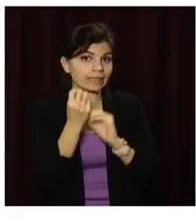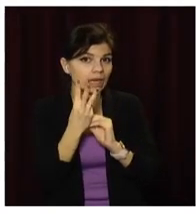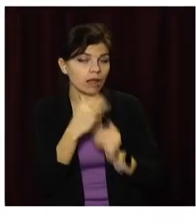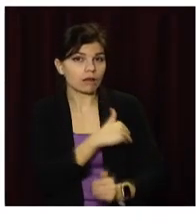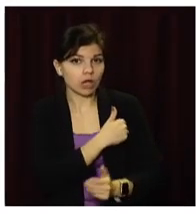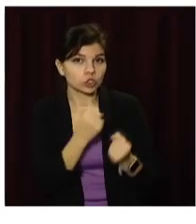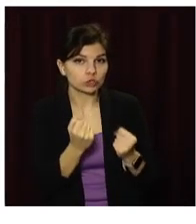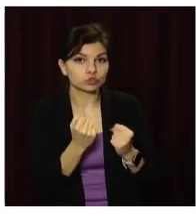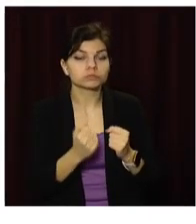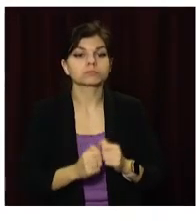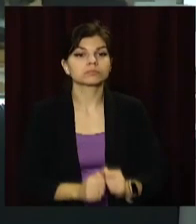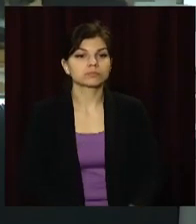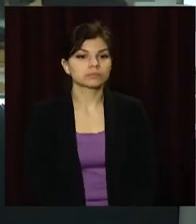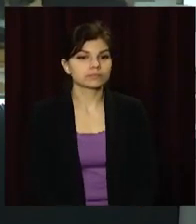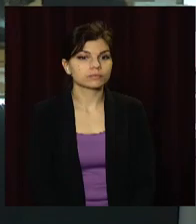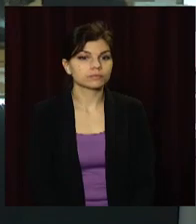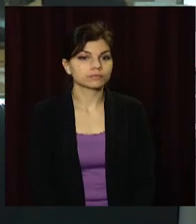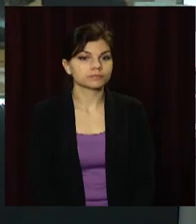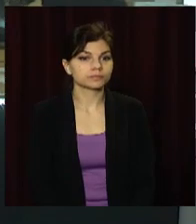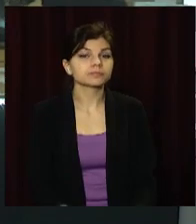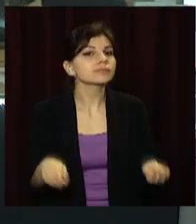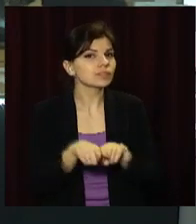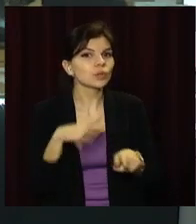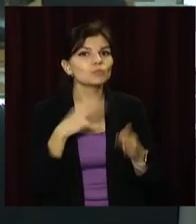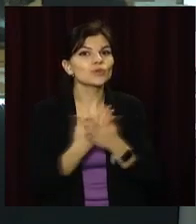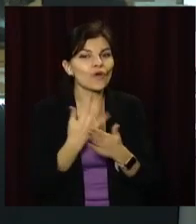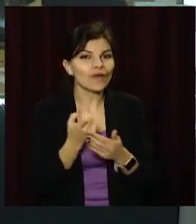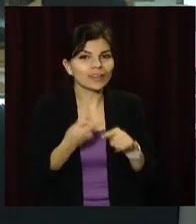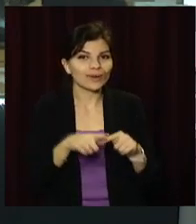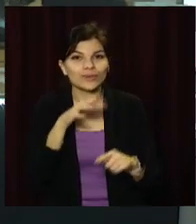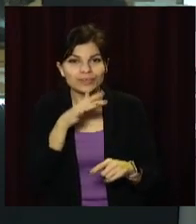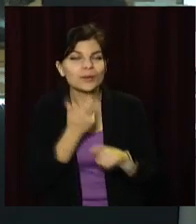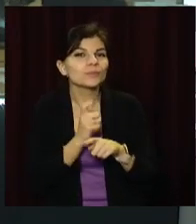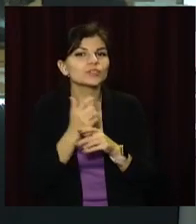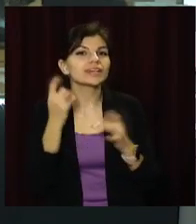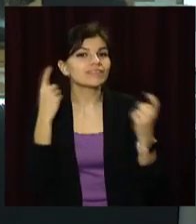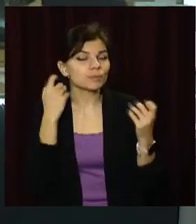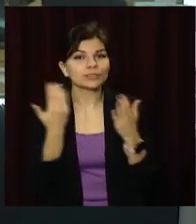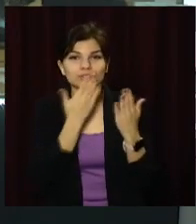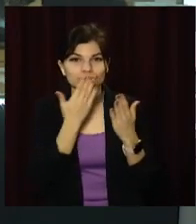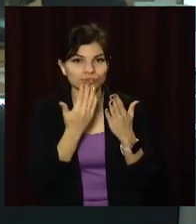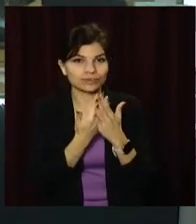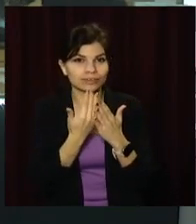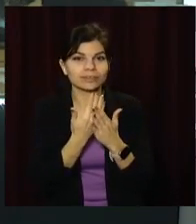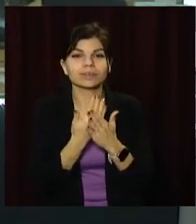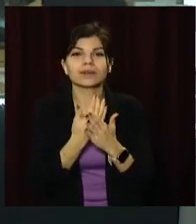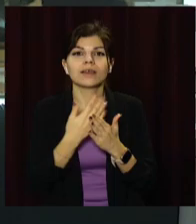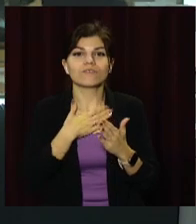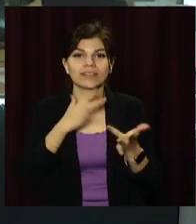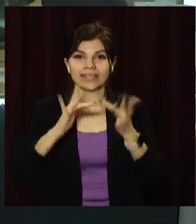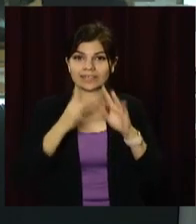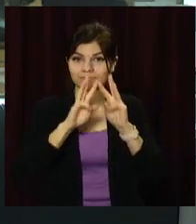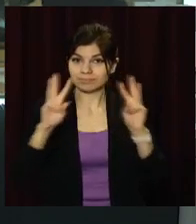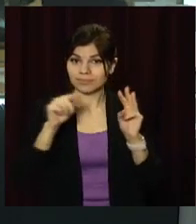майже 13 градусів плюс. Такими були новини на цю годину. Більше інформації читайте на нашому сайті